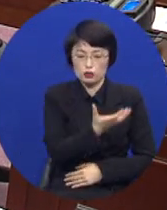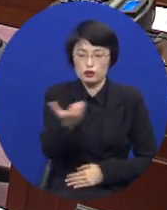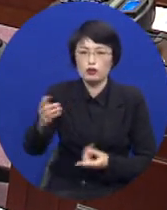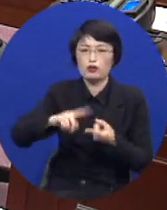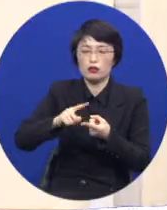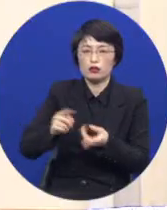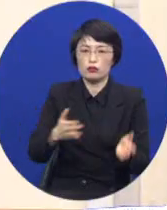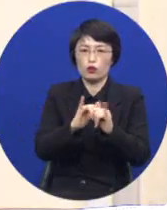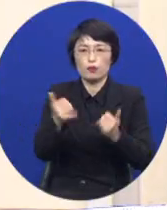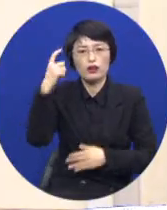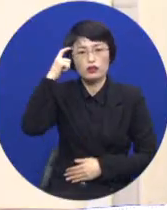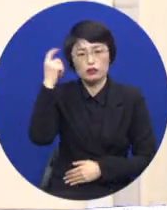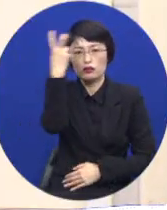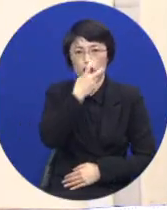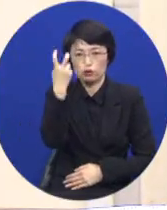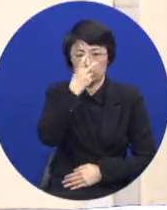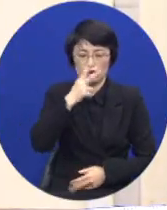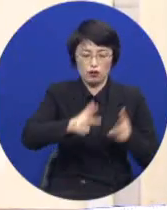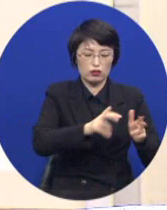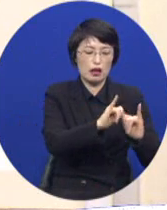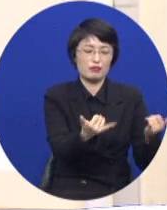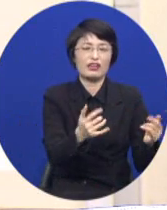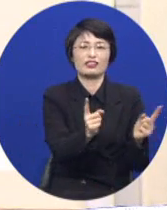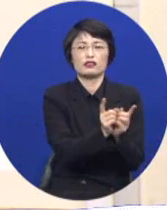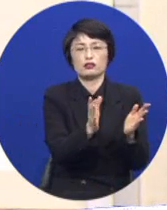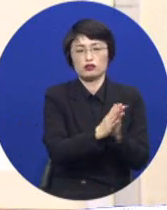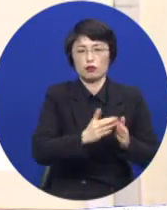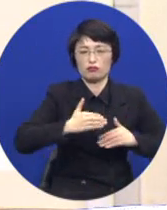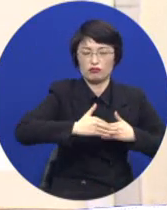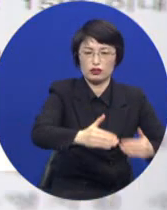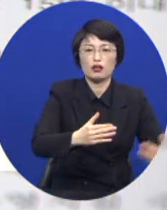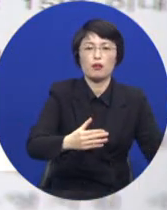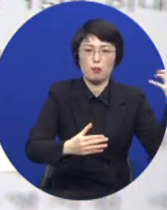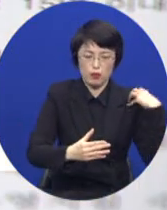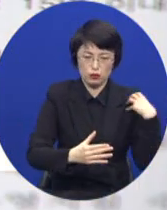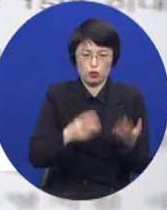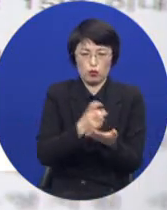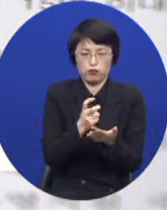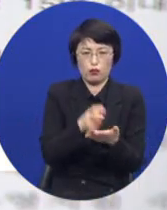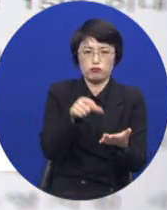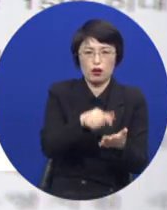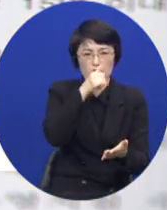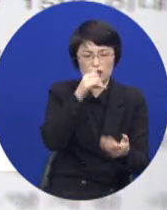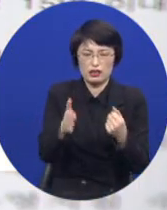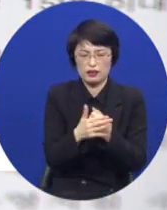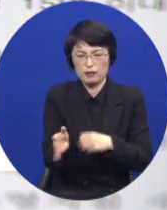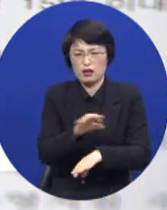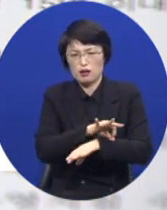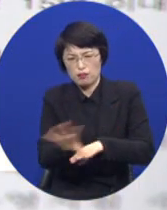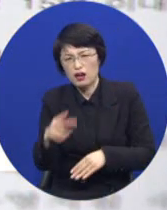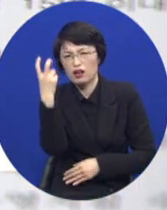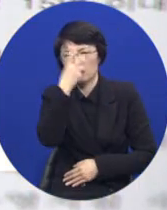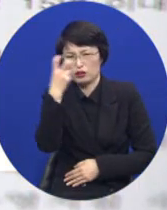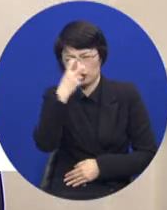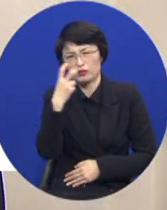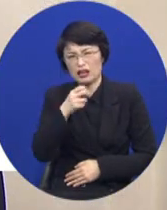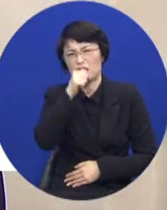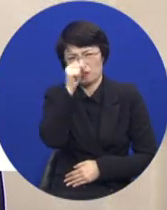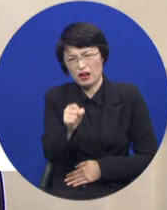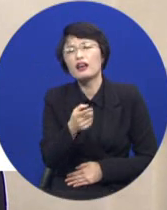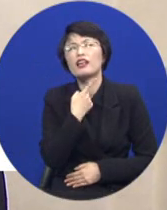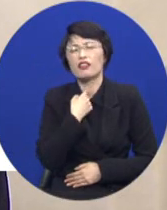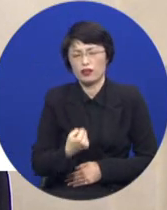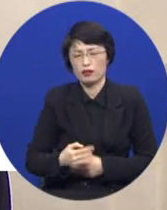조사를 사업자가 직접 진행하도록 지침이 마련돼 부실한 교사는 예견된 결과였다 며 객관적인 기관에서